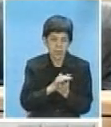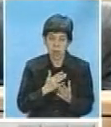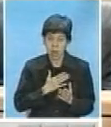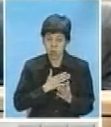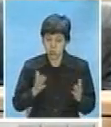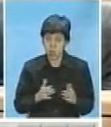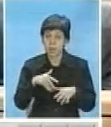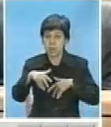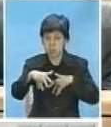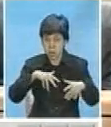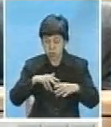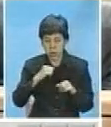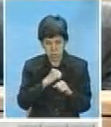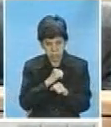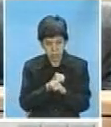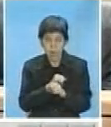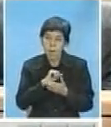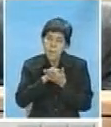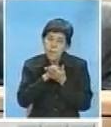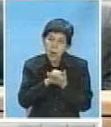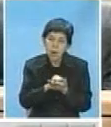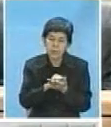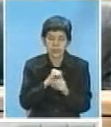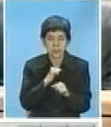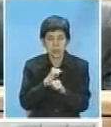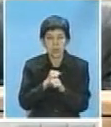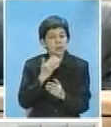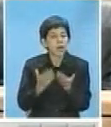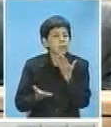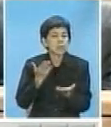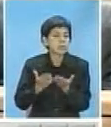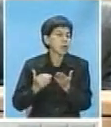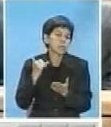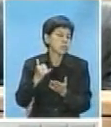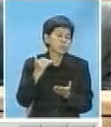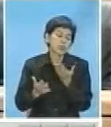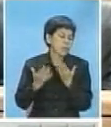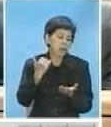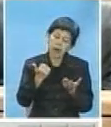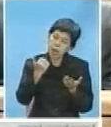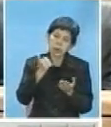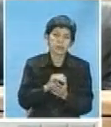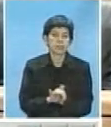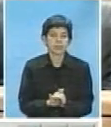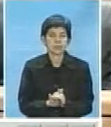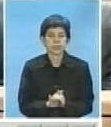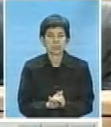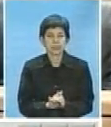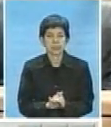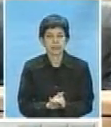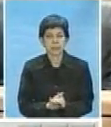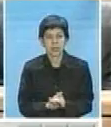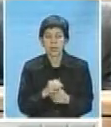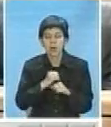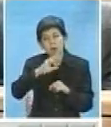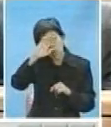ให้ภาคประชาชนเข้ารับการบริการโดยไม่จำกัดจำนวนครั้งกี่ร้อยครั้งก็ได้ในรอบปีนะครับเป็นโร